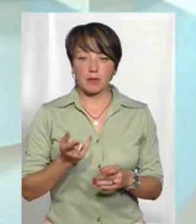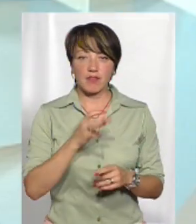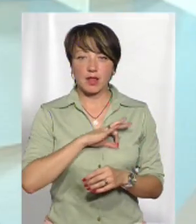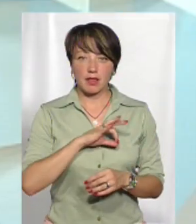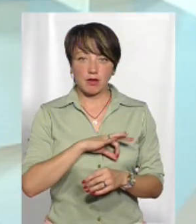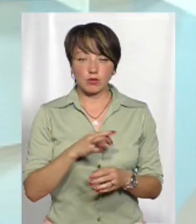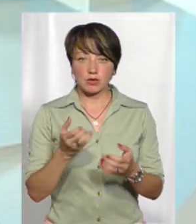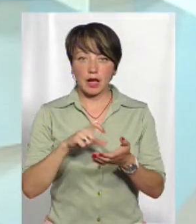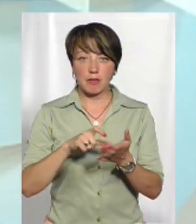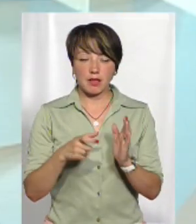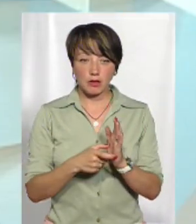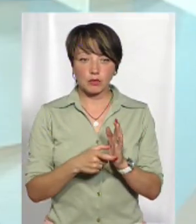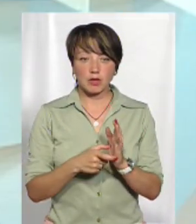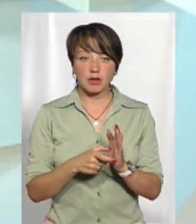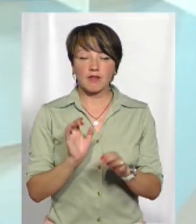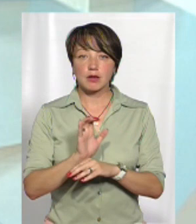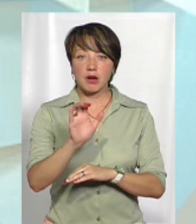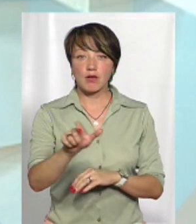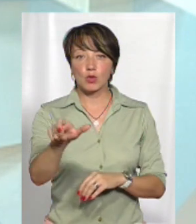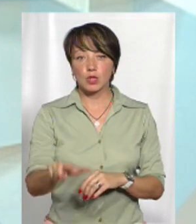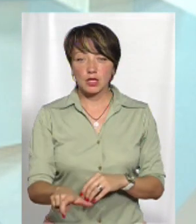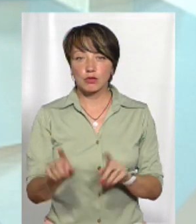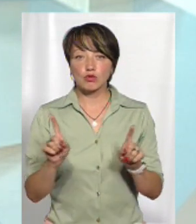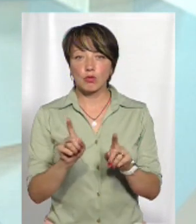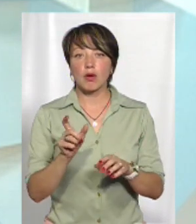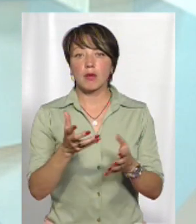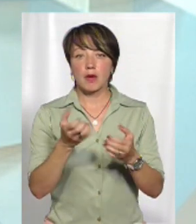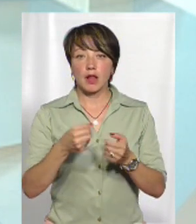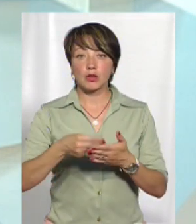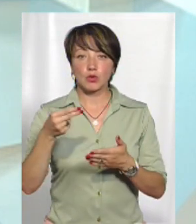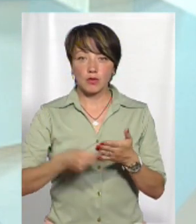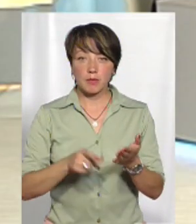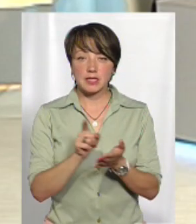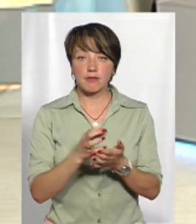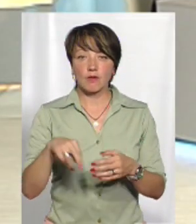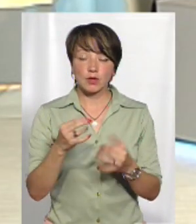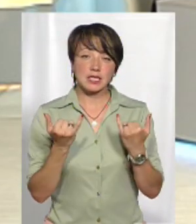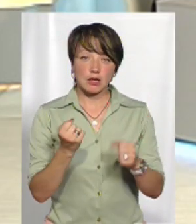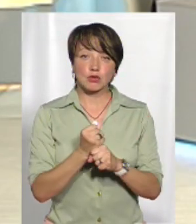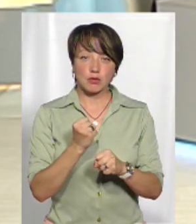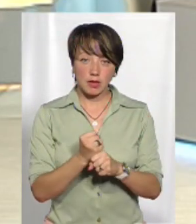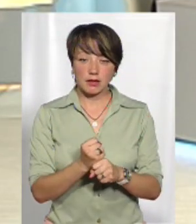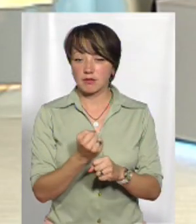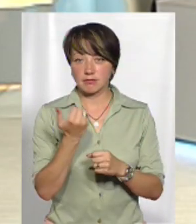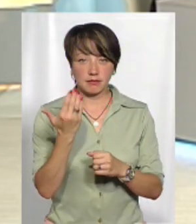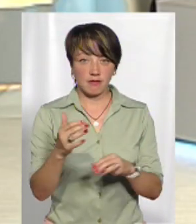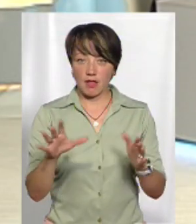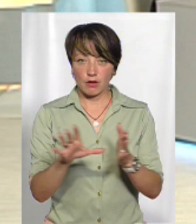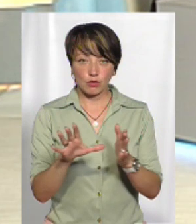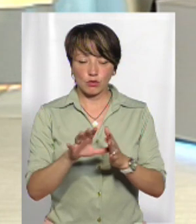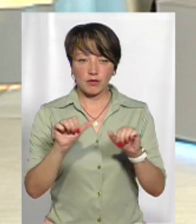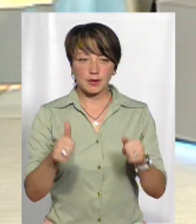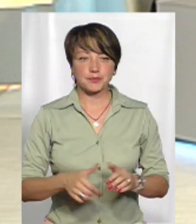не користуватися кабінетом, відправляв людину для того, щоб людина брала довідку Пенсійному фонду. Зараз це можна зробити? в електронному